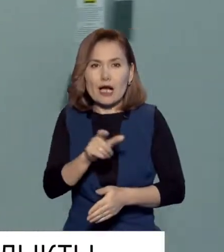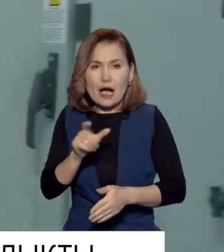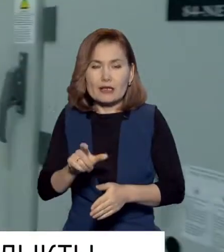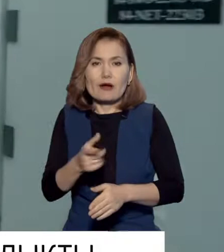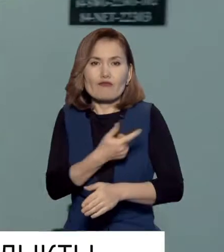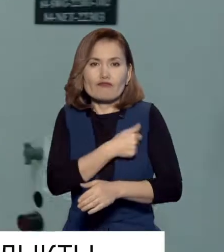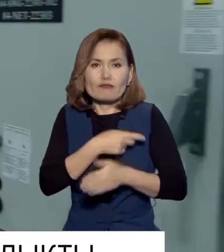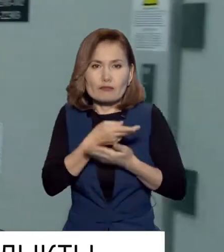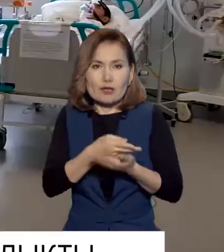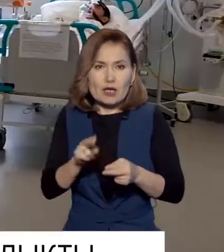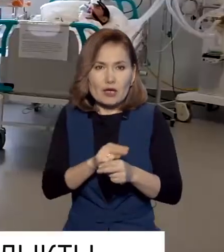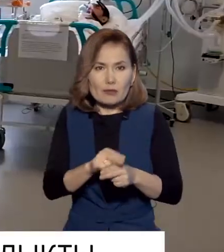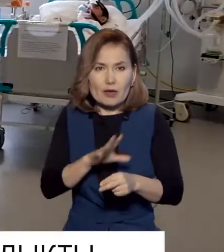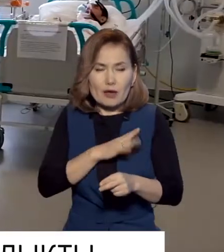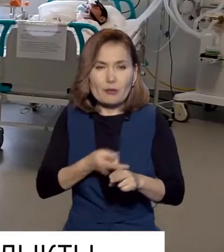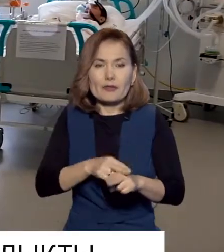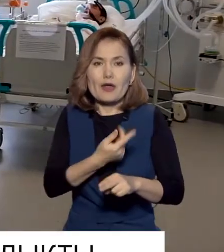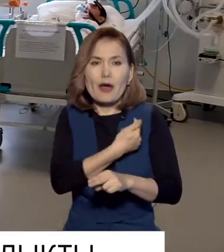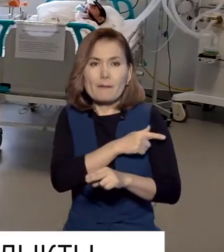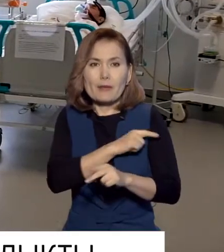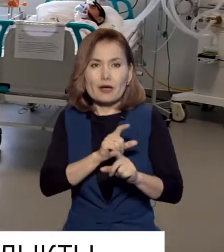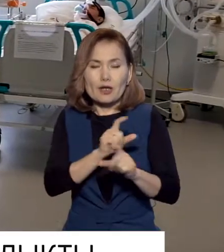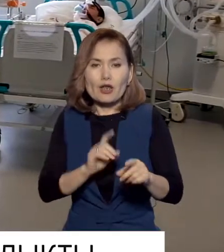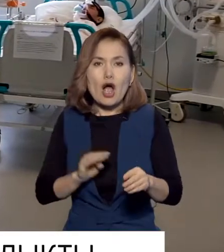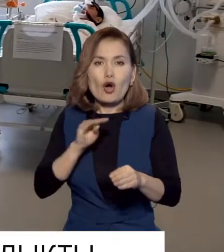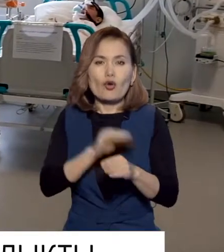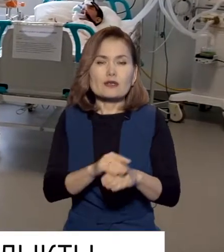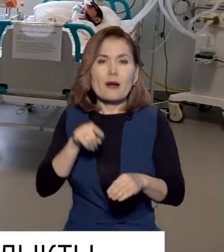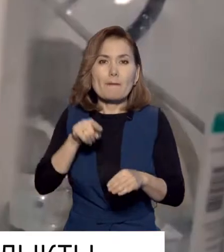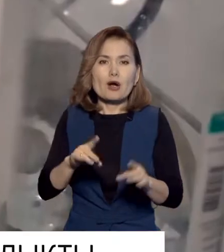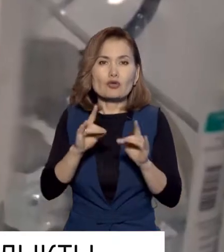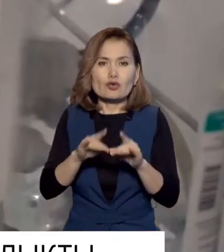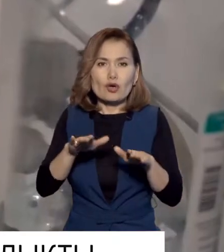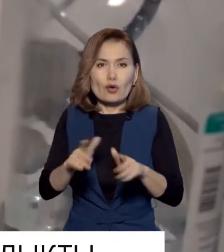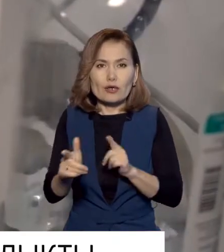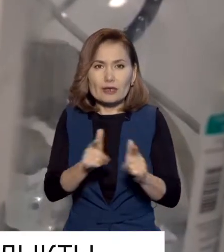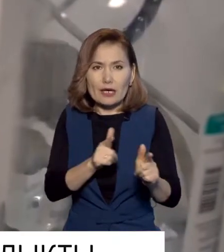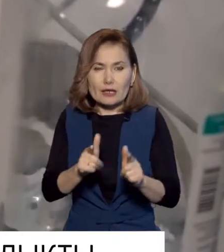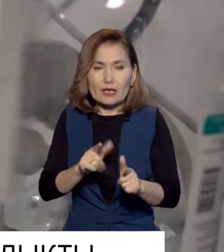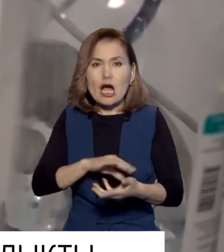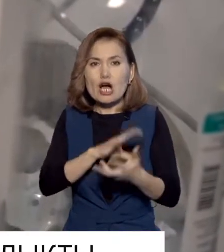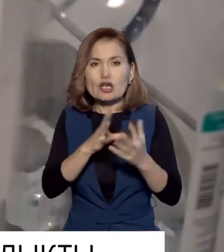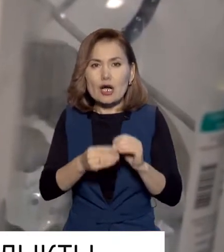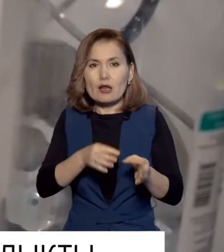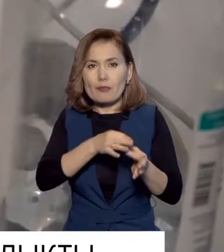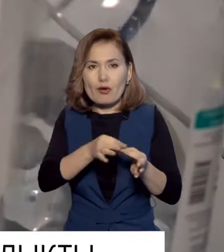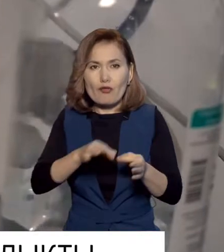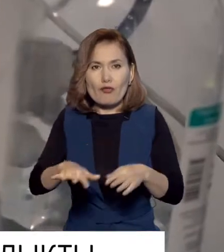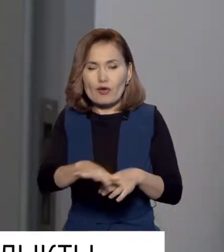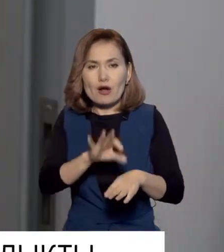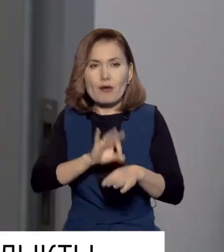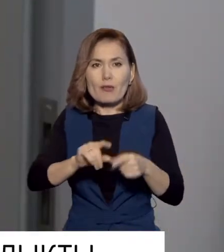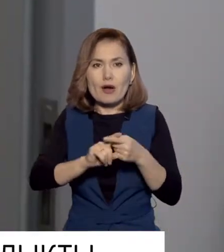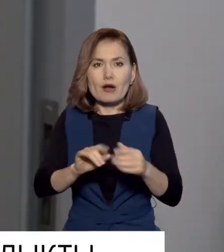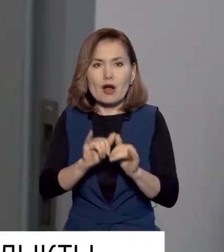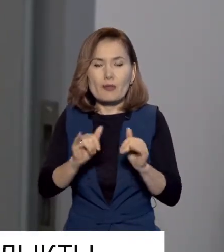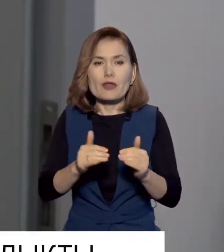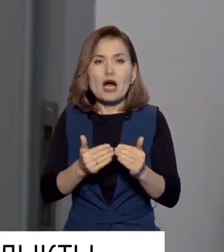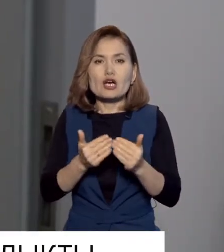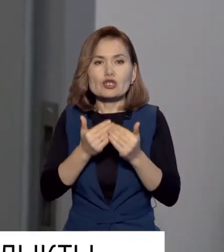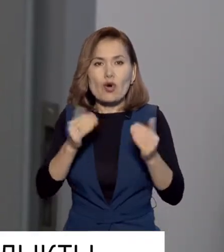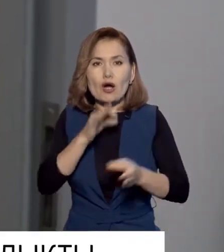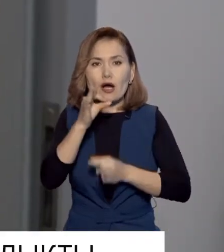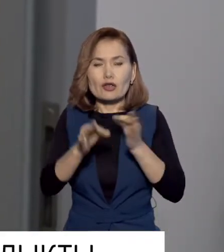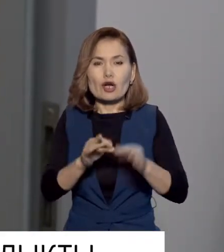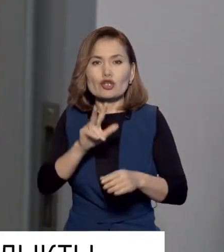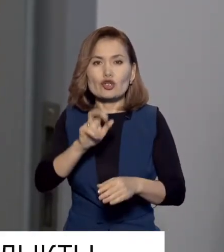жатыр. Кеніштегі медициналық мекемеде қосымша 1000 төсек орын дайындалды. Жалпы өңірде де жағдай мәз емес. Соңғы тәулікте